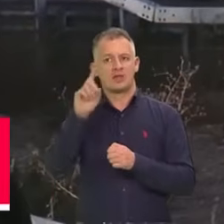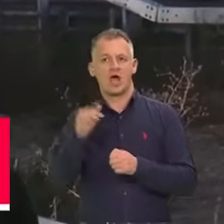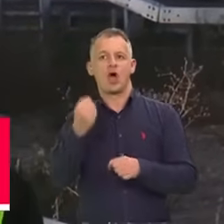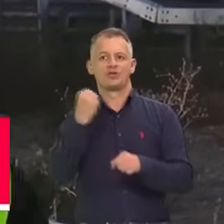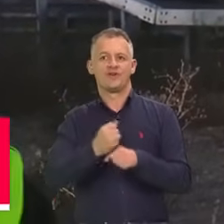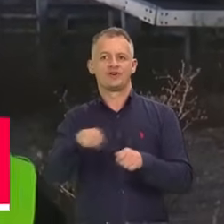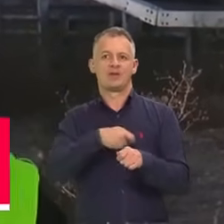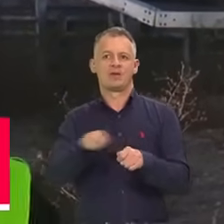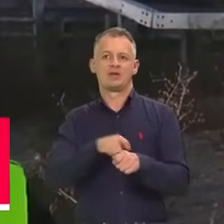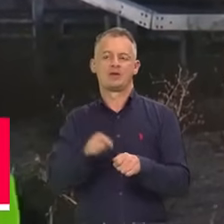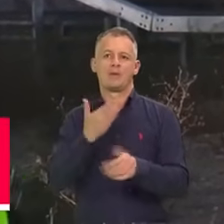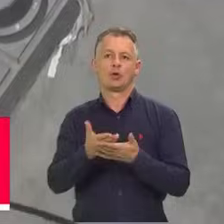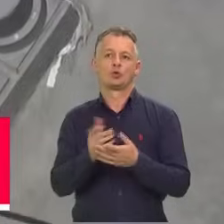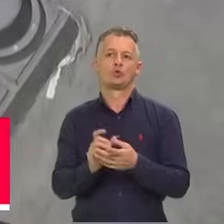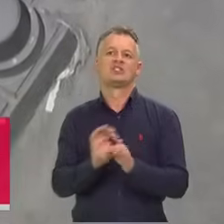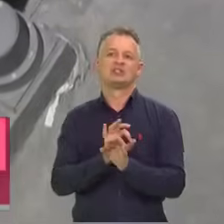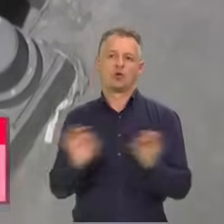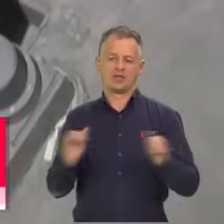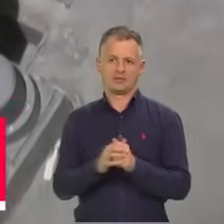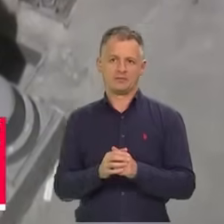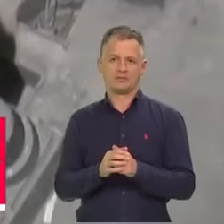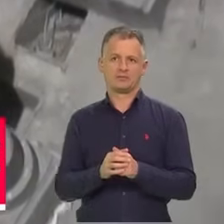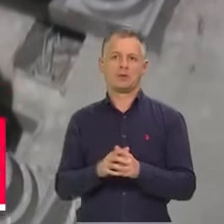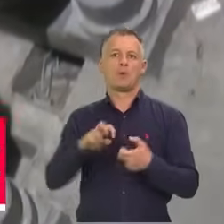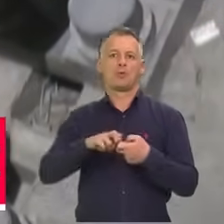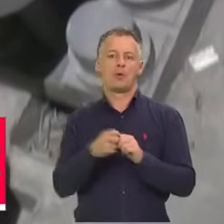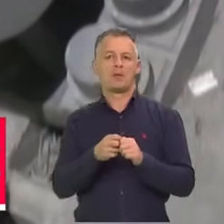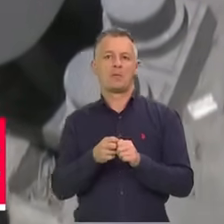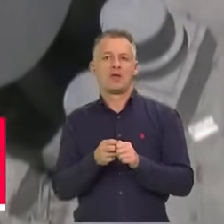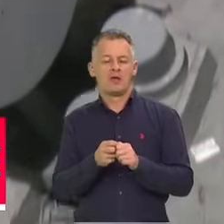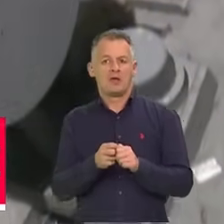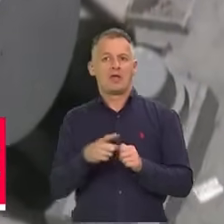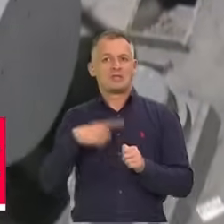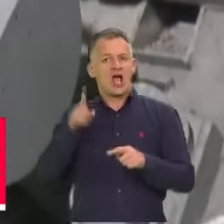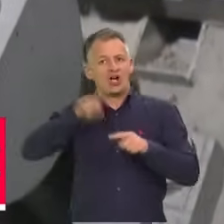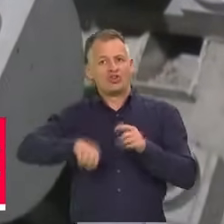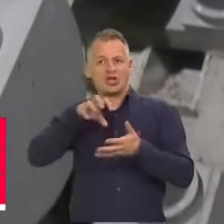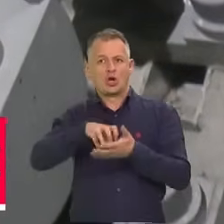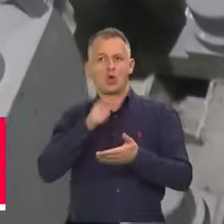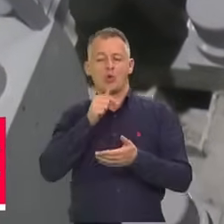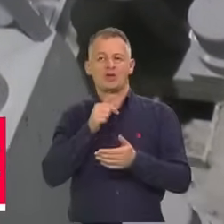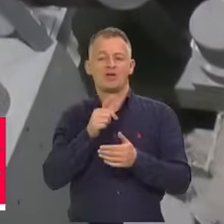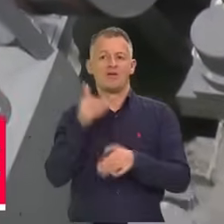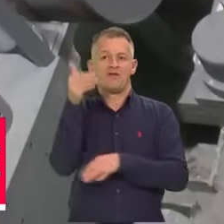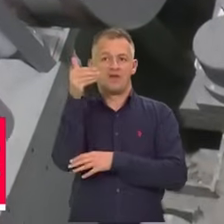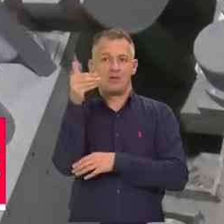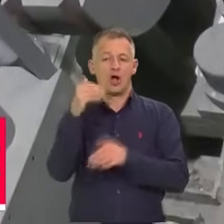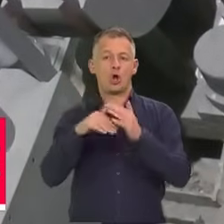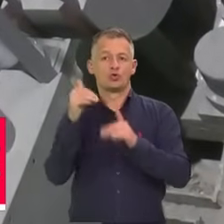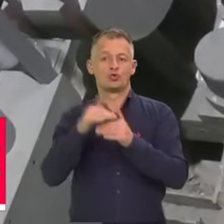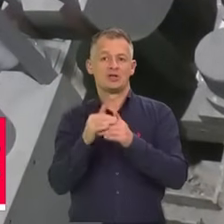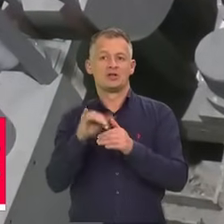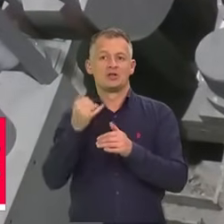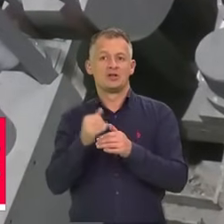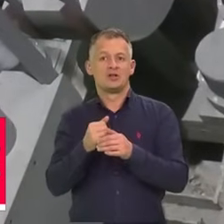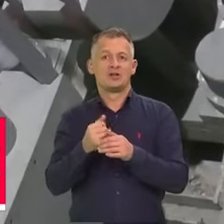remedieri pentru o chestie de siguranță. Problema persistă, culmea, în același loc în care constructorul a intervenit, a frezat și